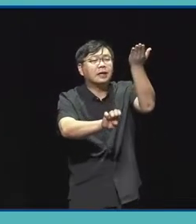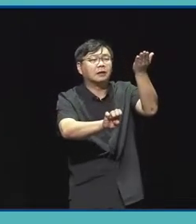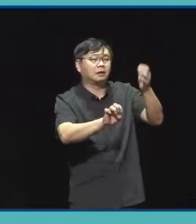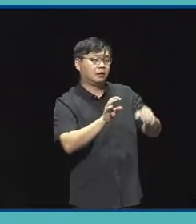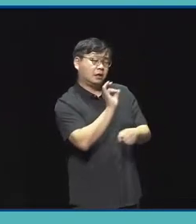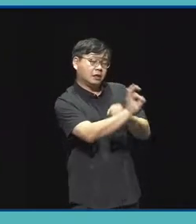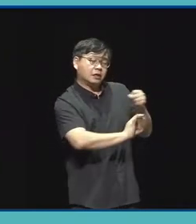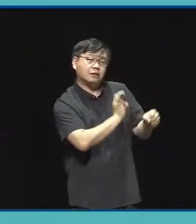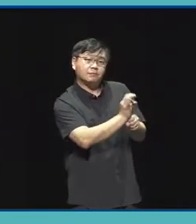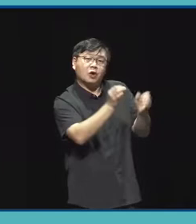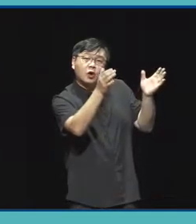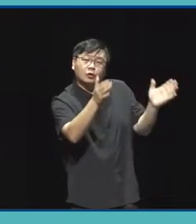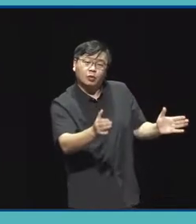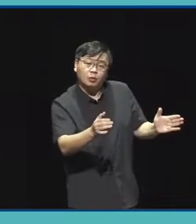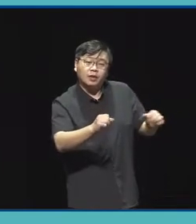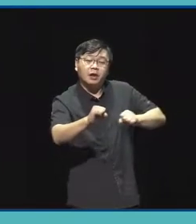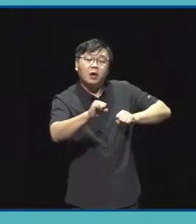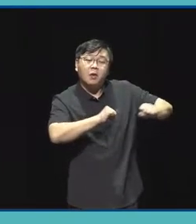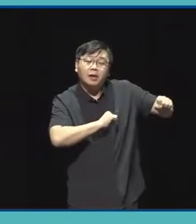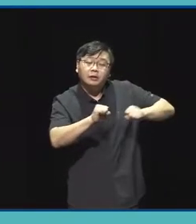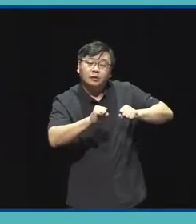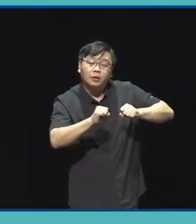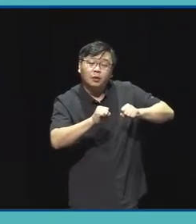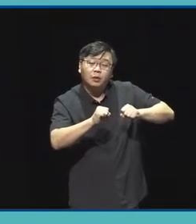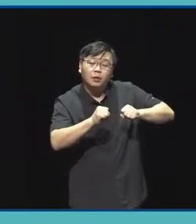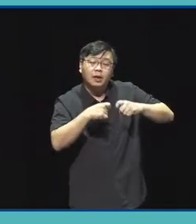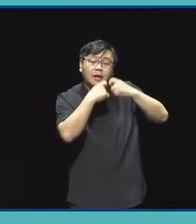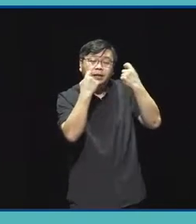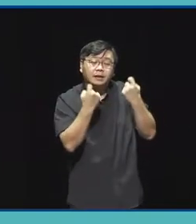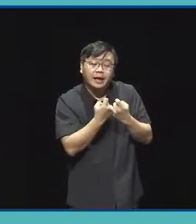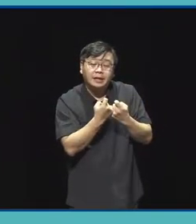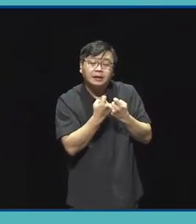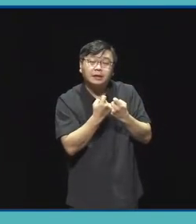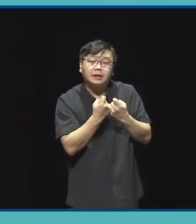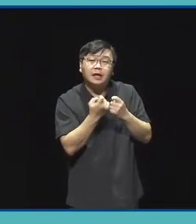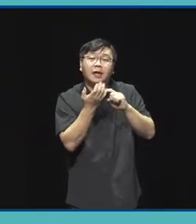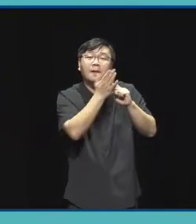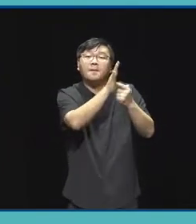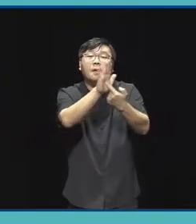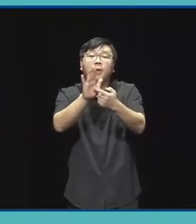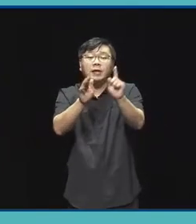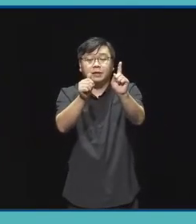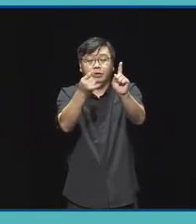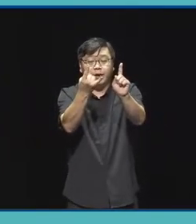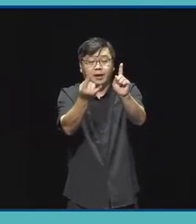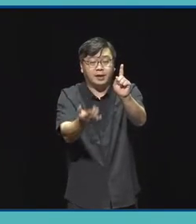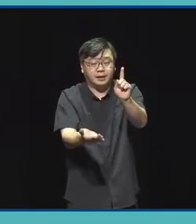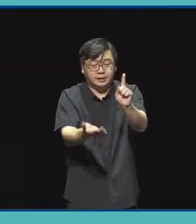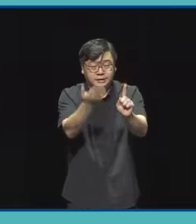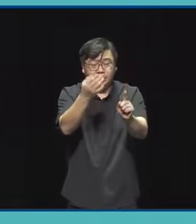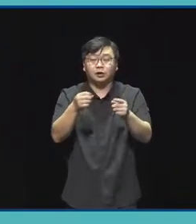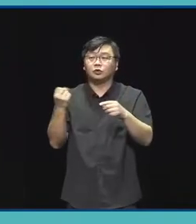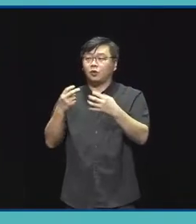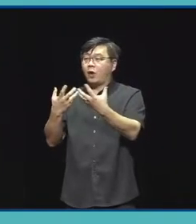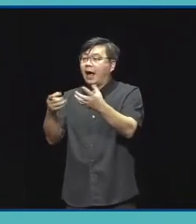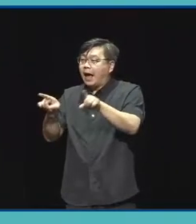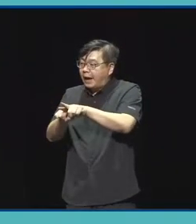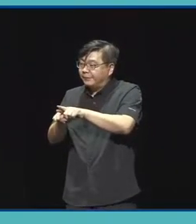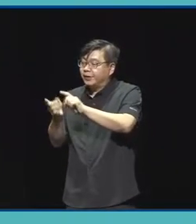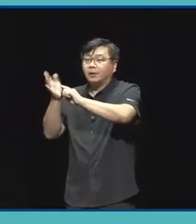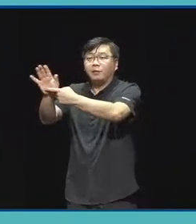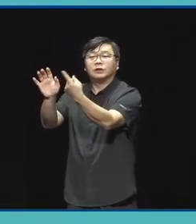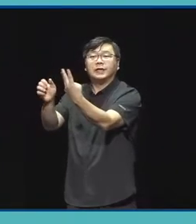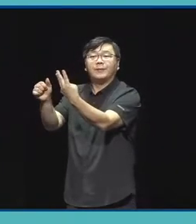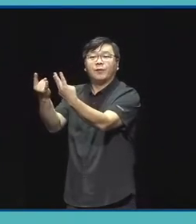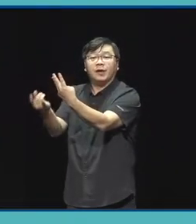10년간 등록미술관에서 개인전 일을 하시거나 또는 등록 미술관에서 단체전 3회 이상의 참여한